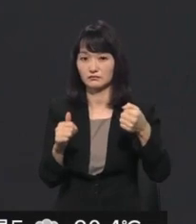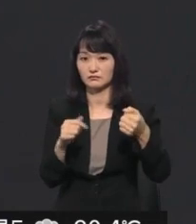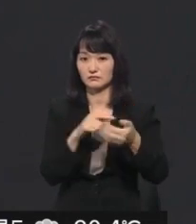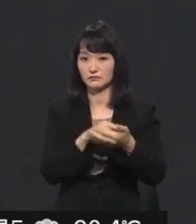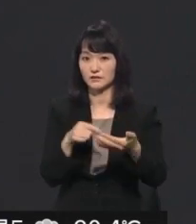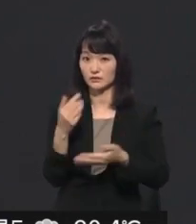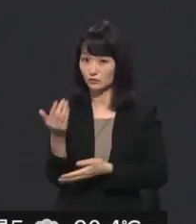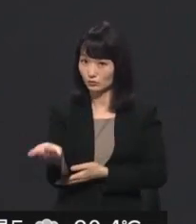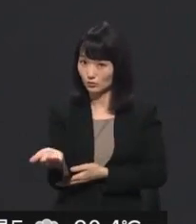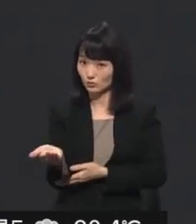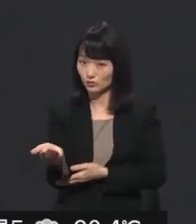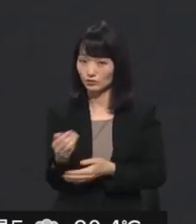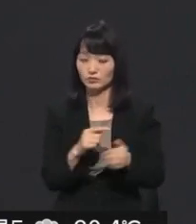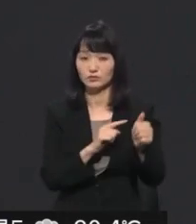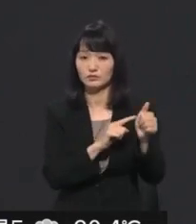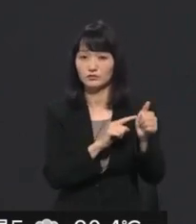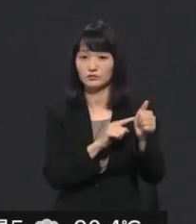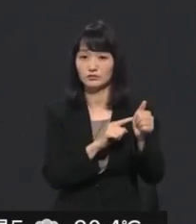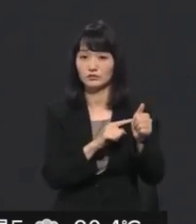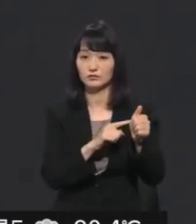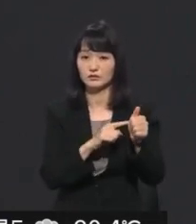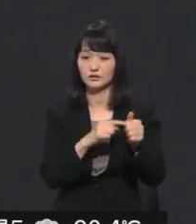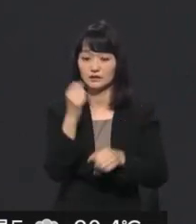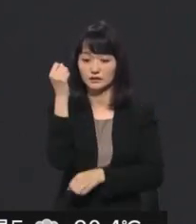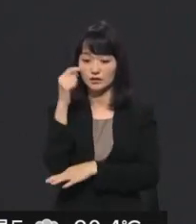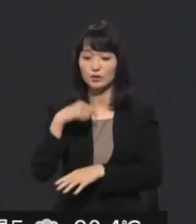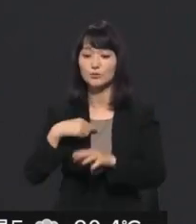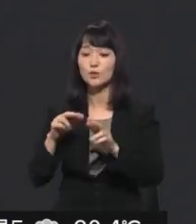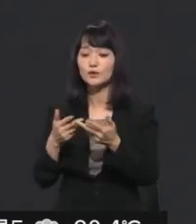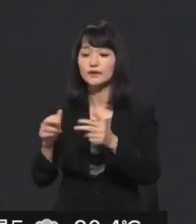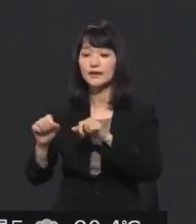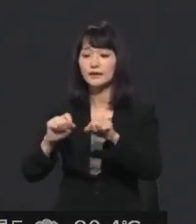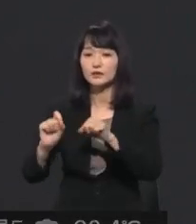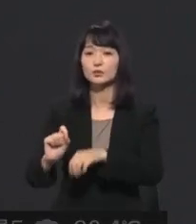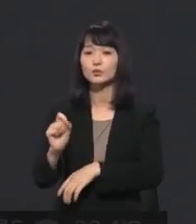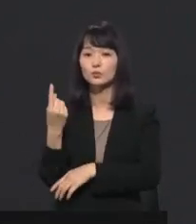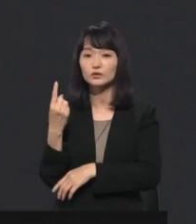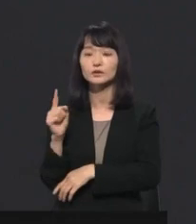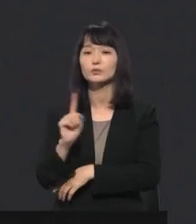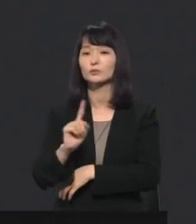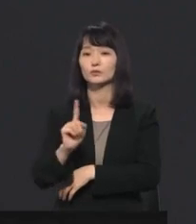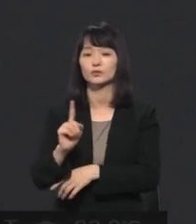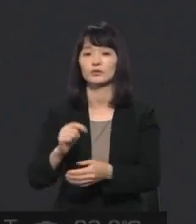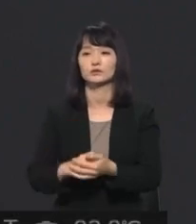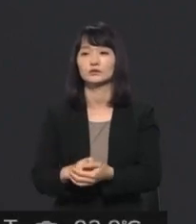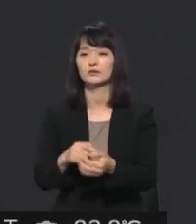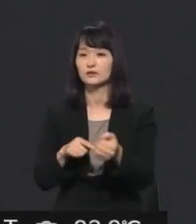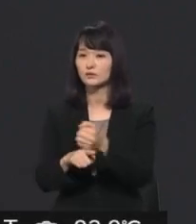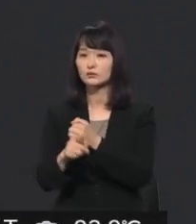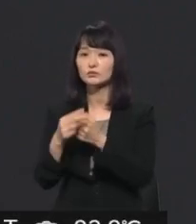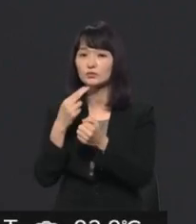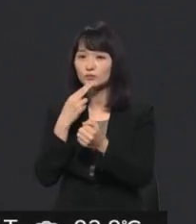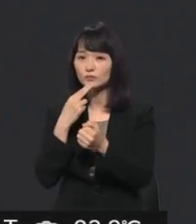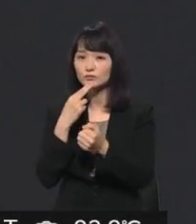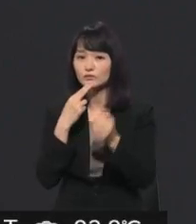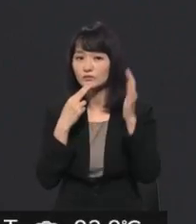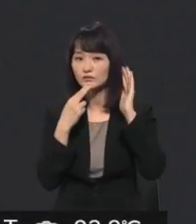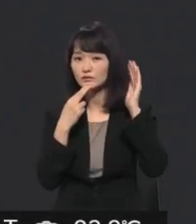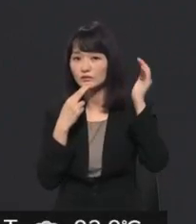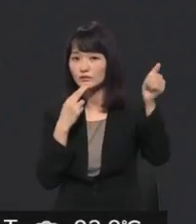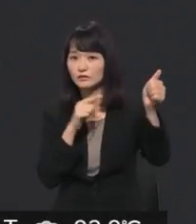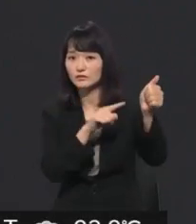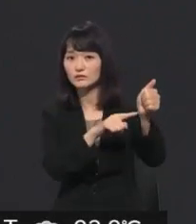본인 의 행위로부터 필요 된 문제 이거든요 이런데도 불구하고 아무런 어떤 근거도 없이 대통령을